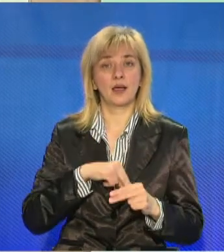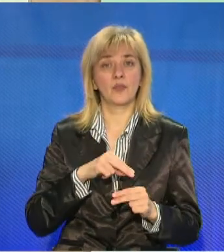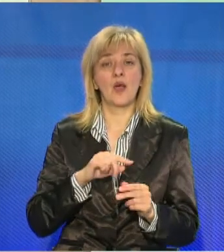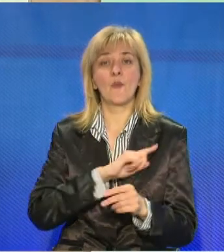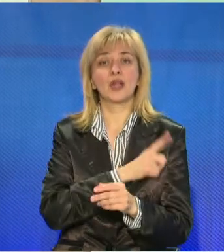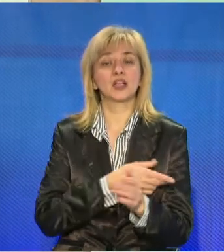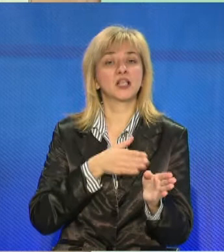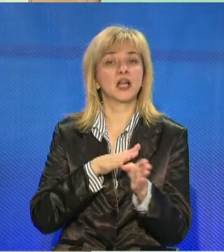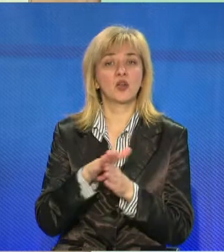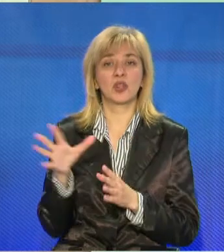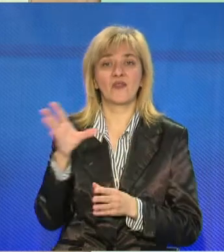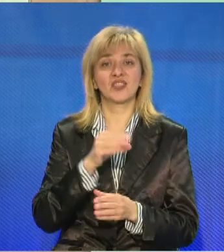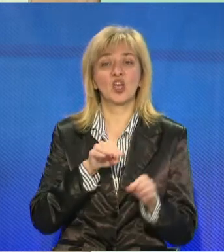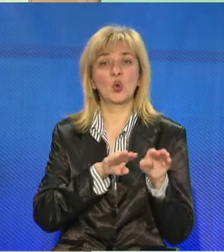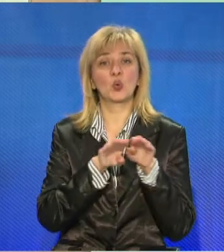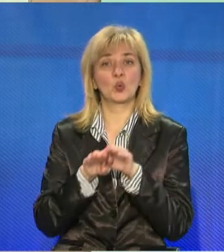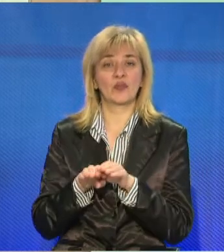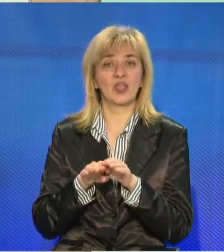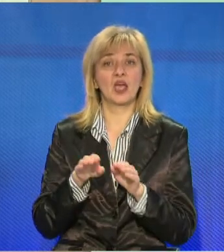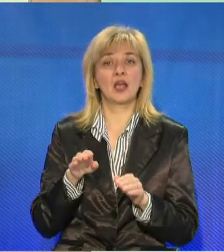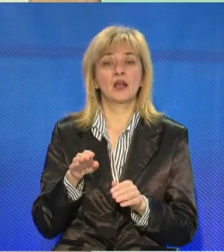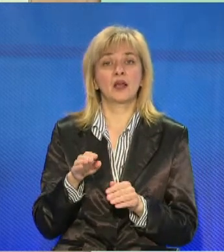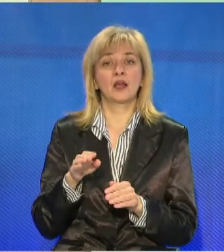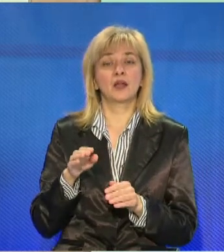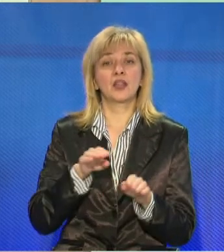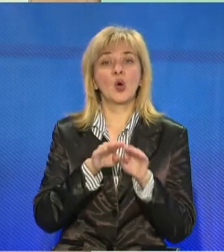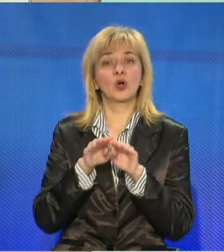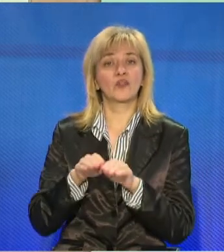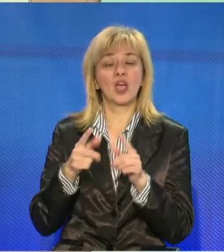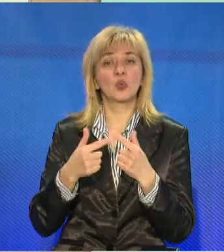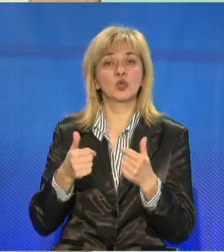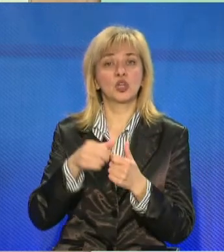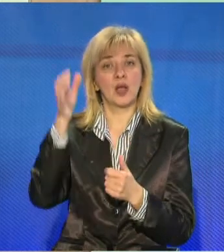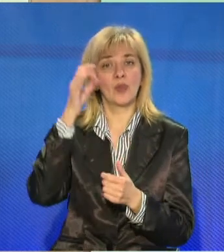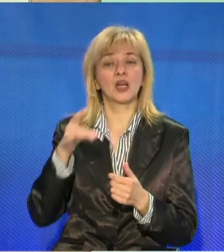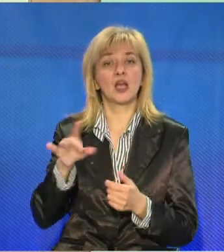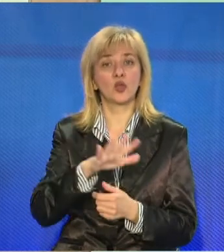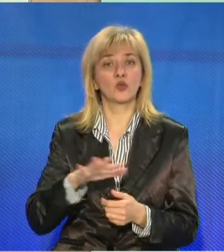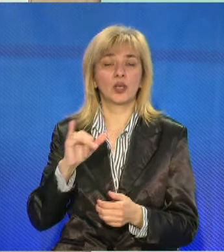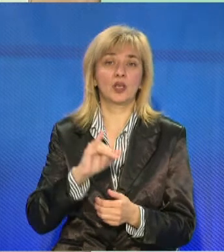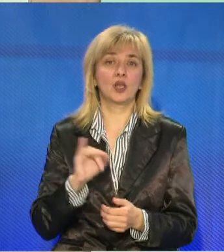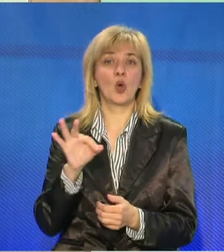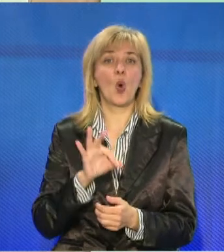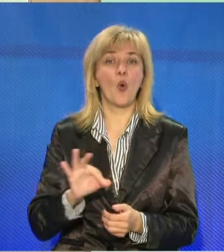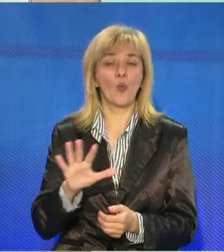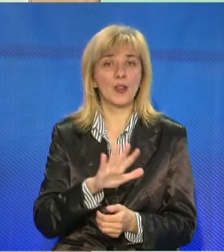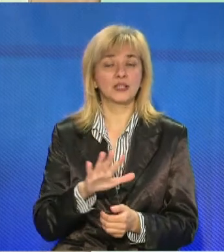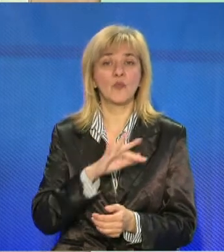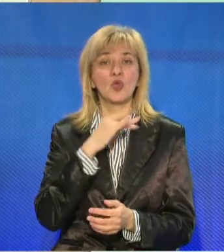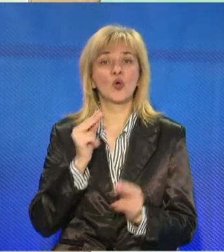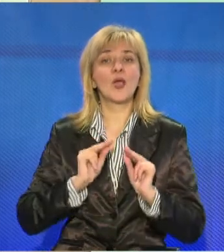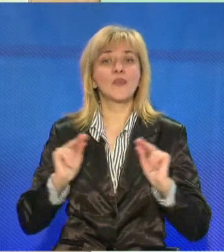реализуется на всех уровнях. На уровне учреждения образования, на уровне района и, конечно же, на уровне области. Многие